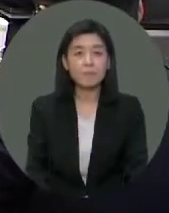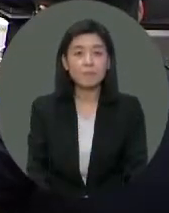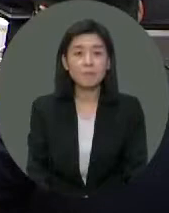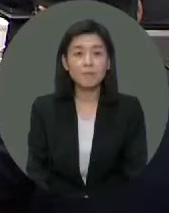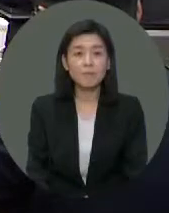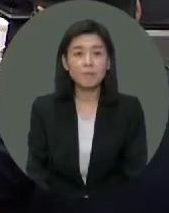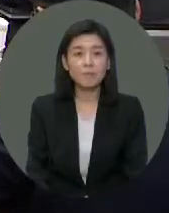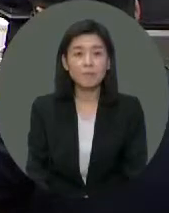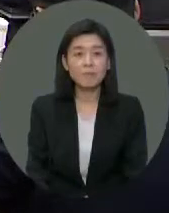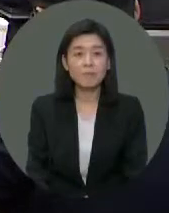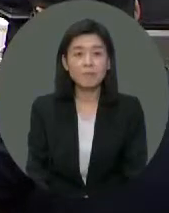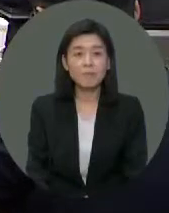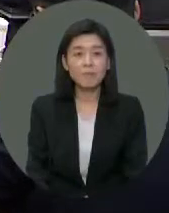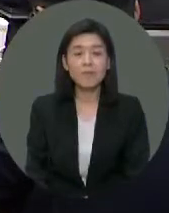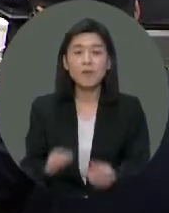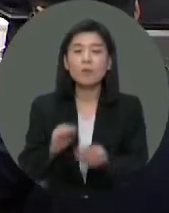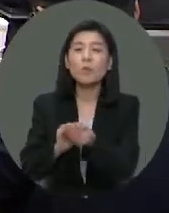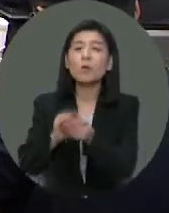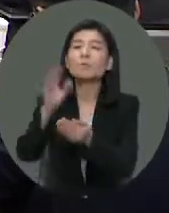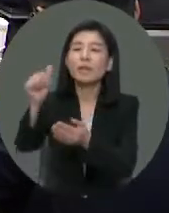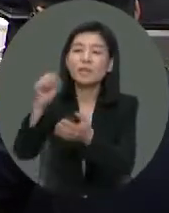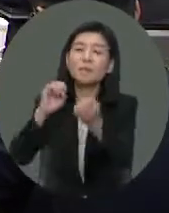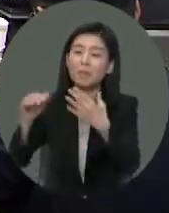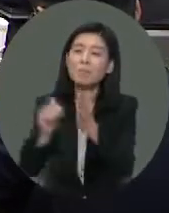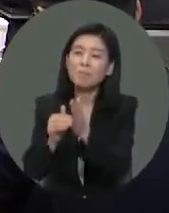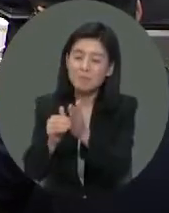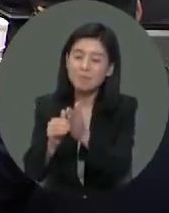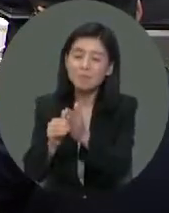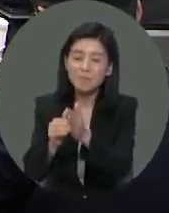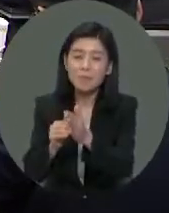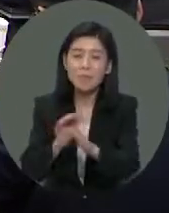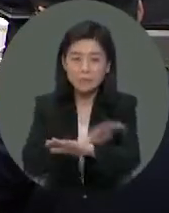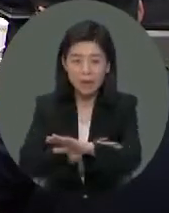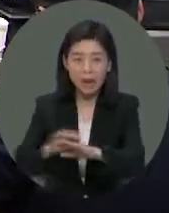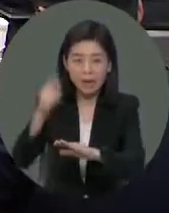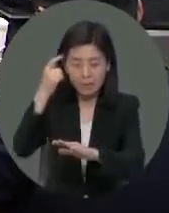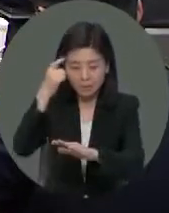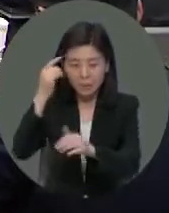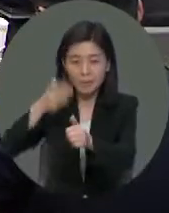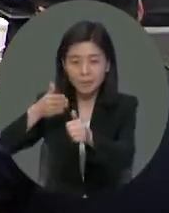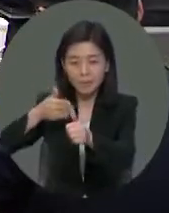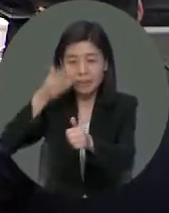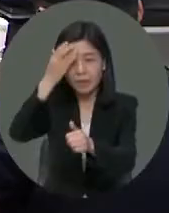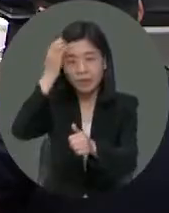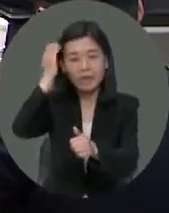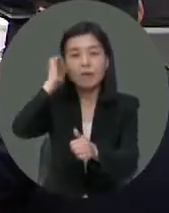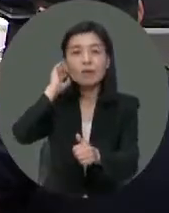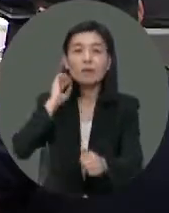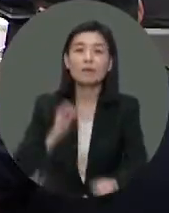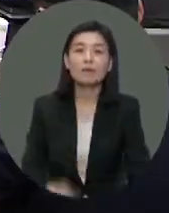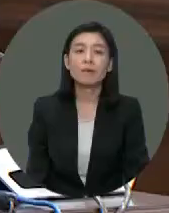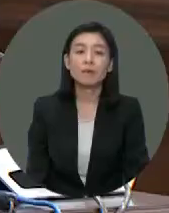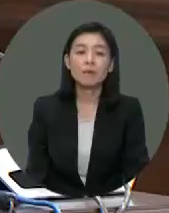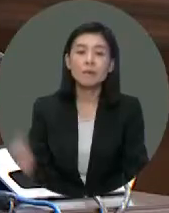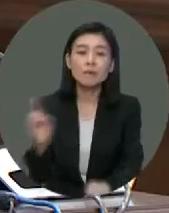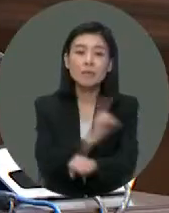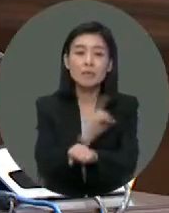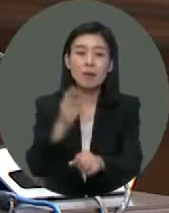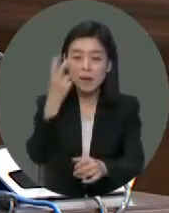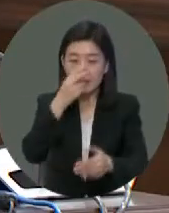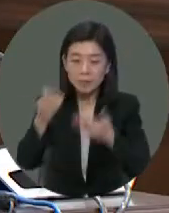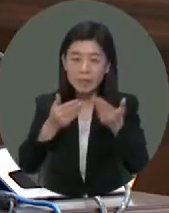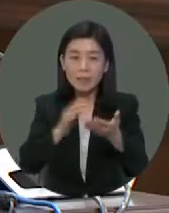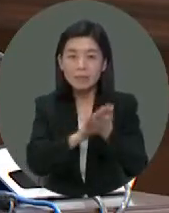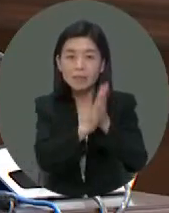회장이 말씀하셨으니까 됐습니다 검토해 주시고요 그 디지털 감사 전환 추진 계획에서 컨설팅까지